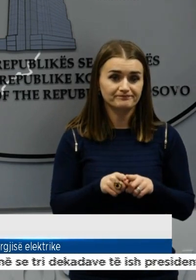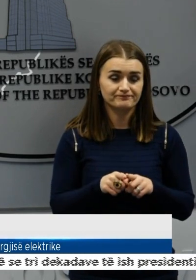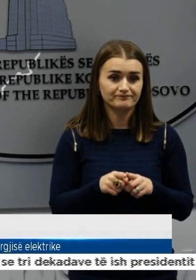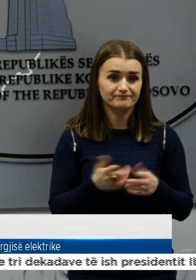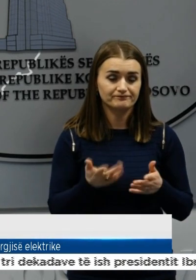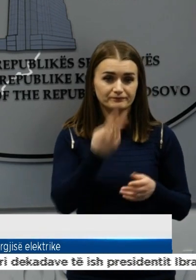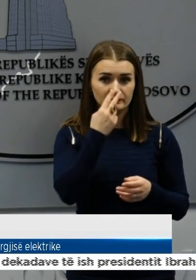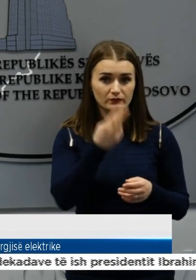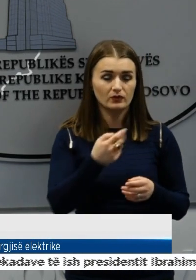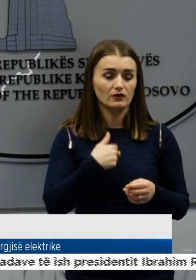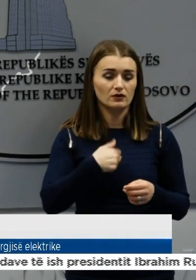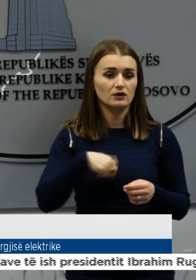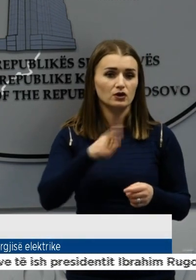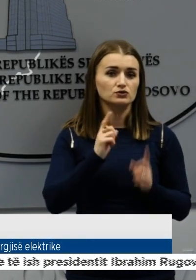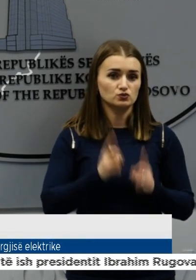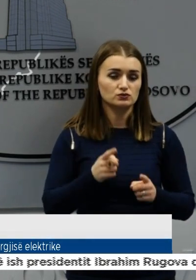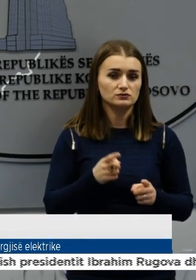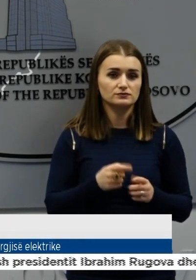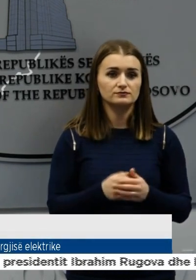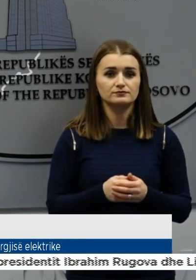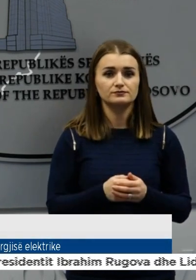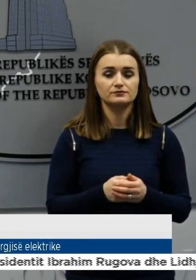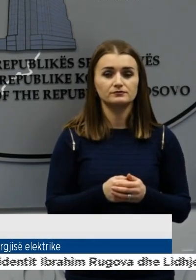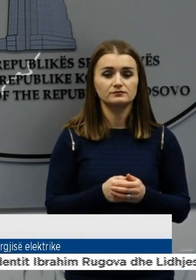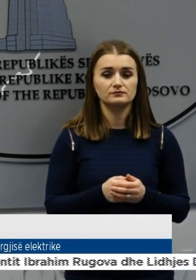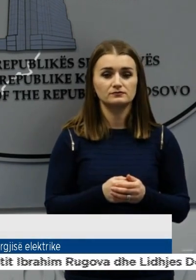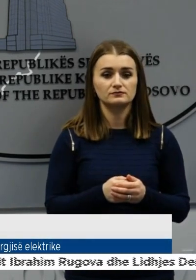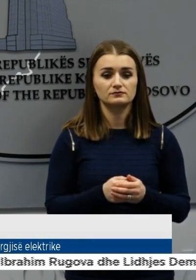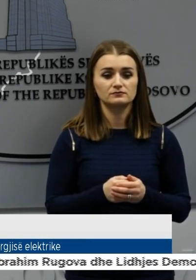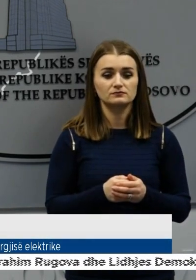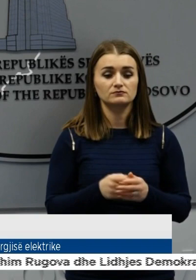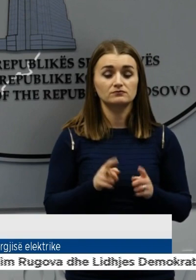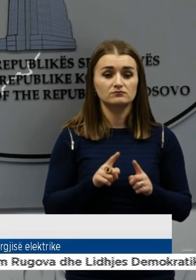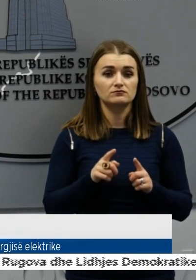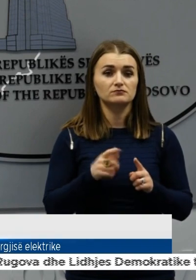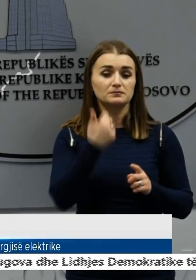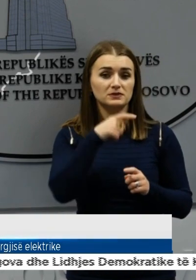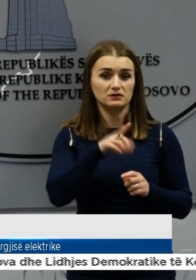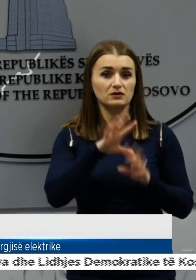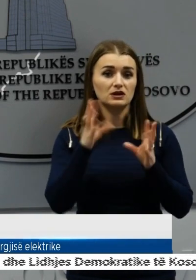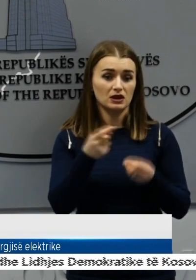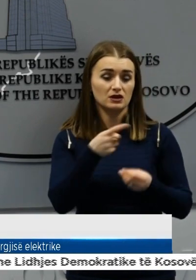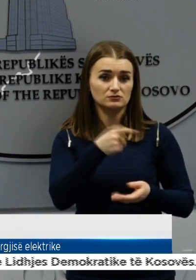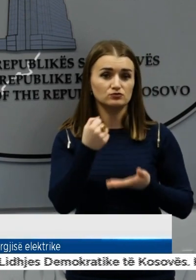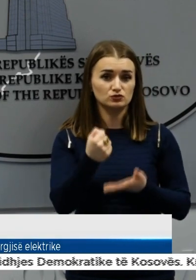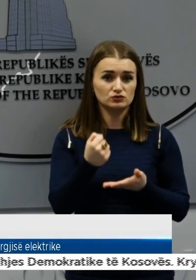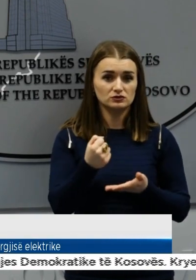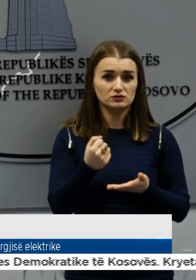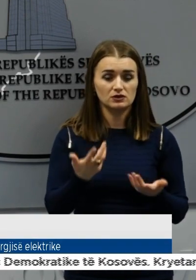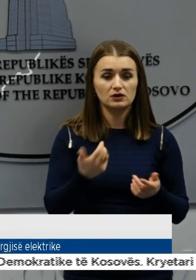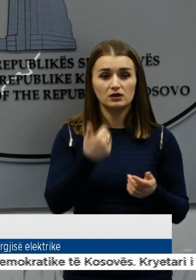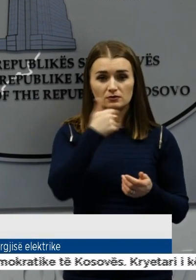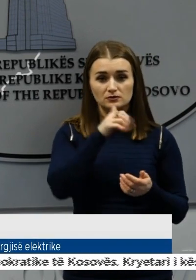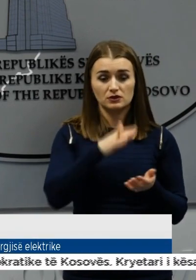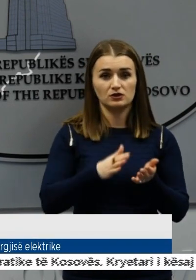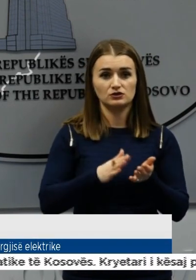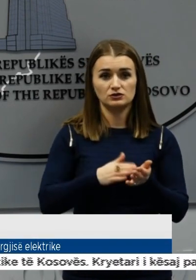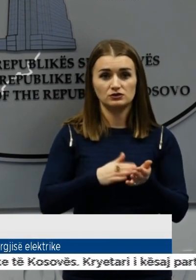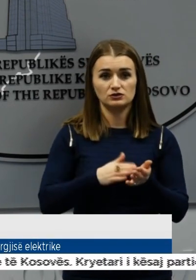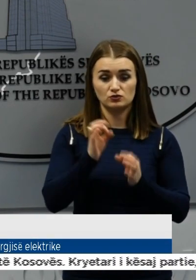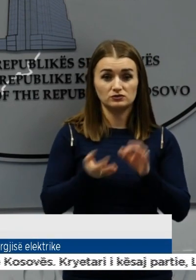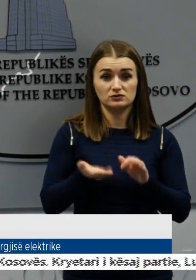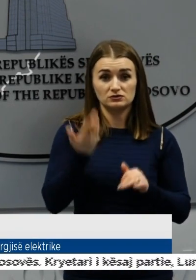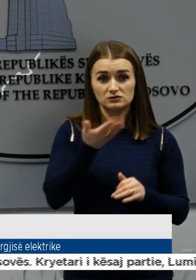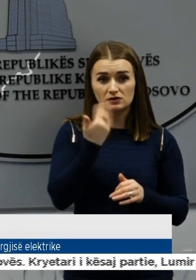duhet ta kemi parasysh se secili subvencion, edhe nëse nuk vjen rritja në tarifa, duhet të reflektohet ose në çmimet për